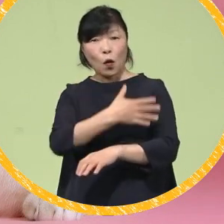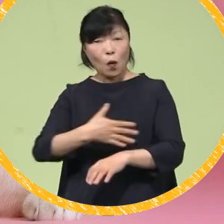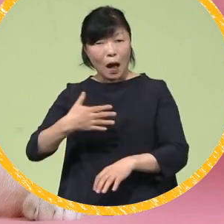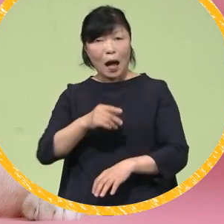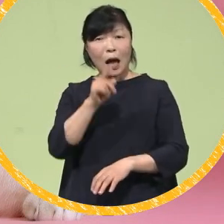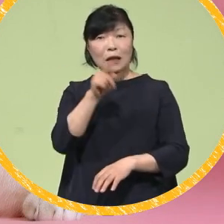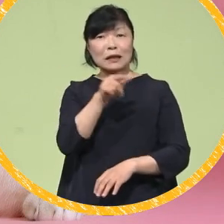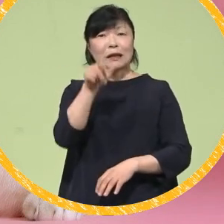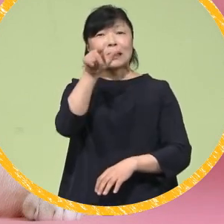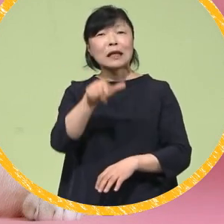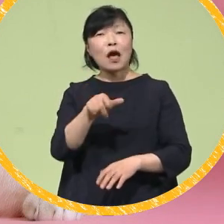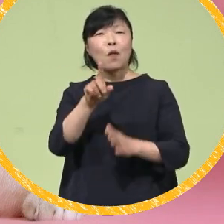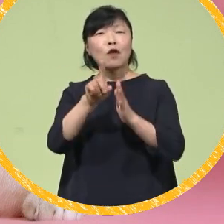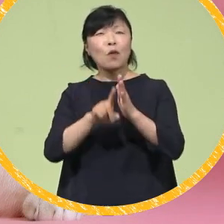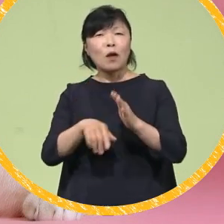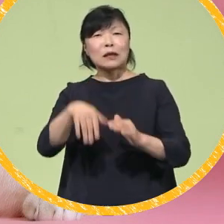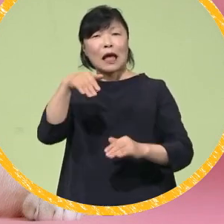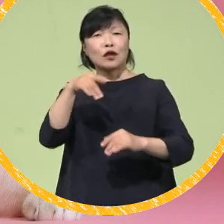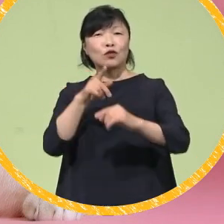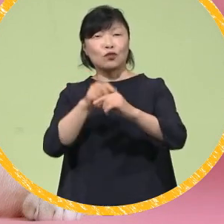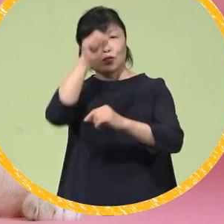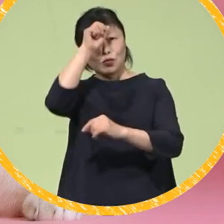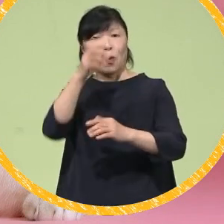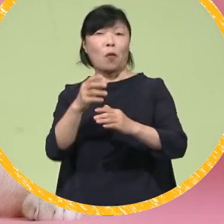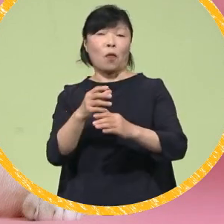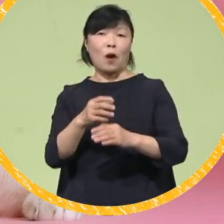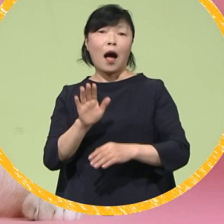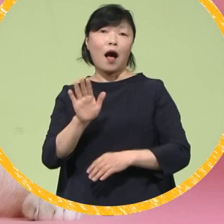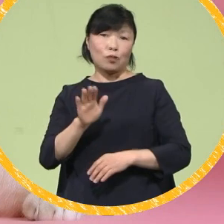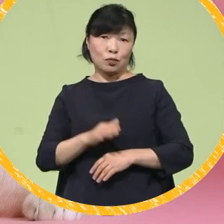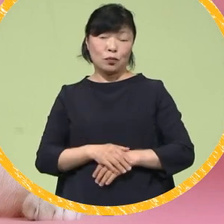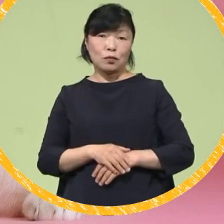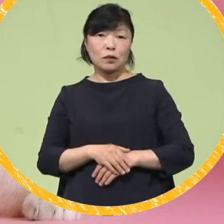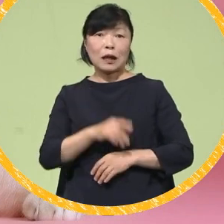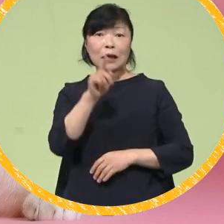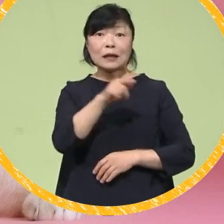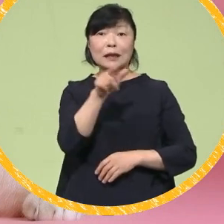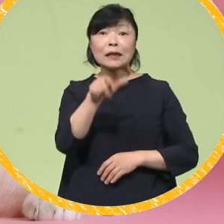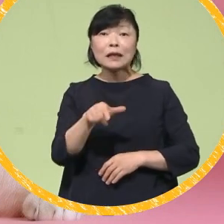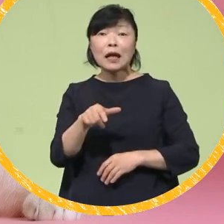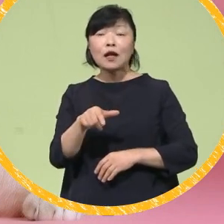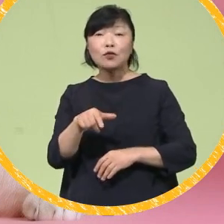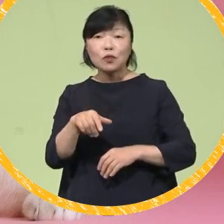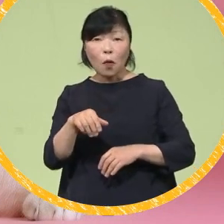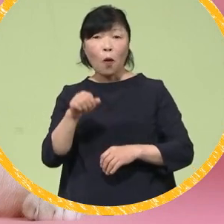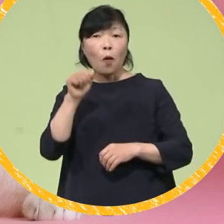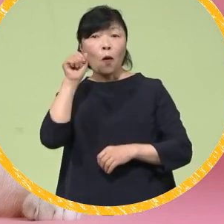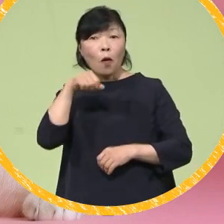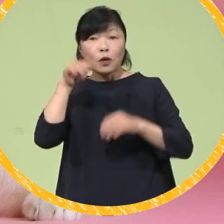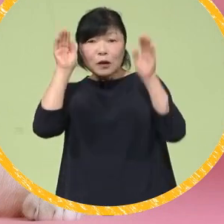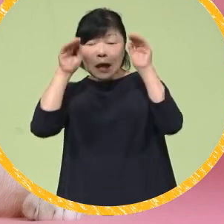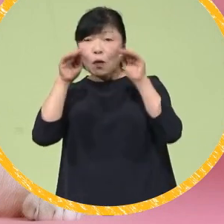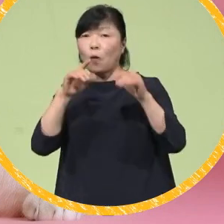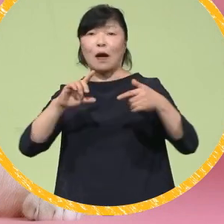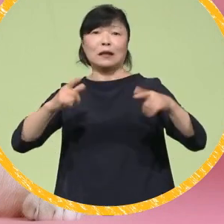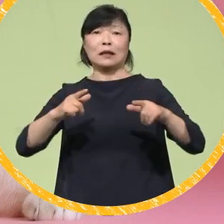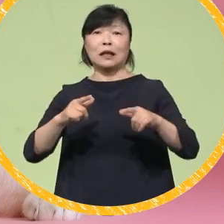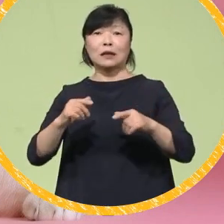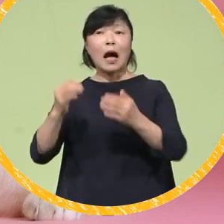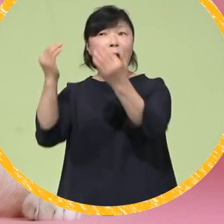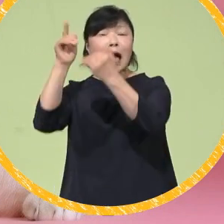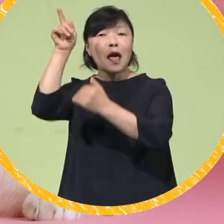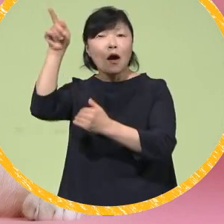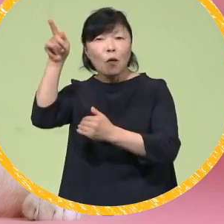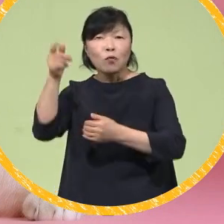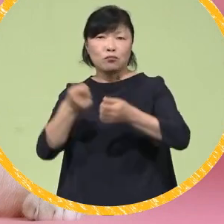よりも低い温度で熱中症になるケースも。人間とペットの体感温度は異なるのでエアコンの使用など万